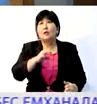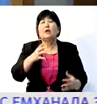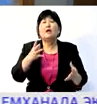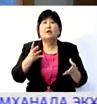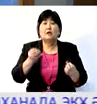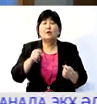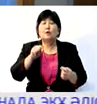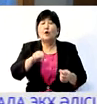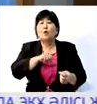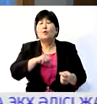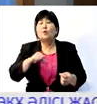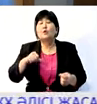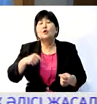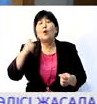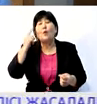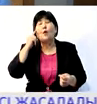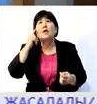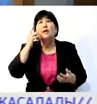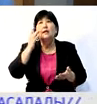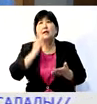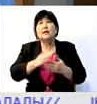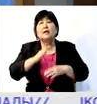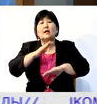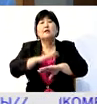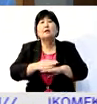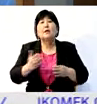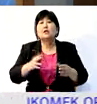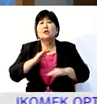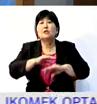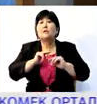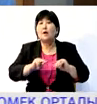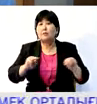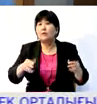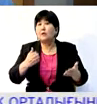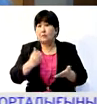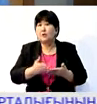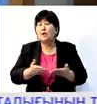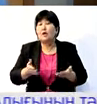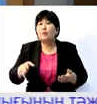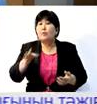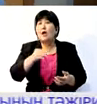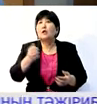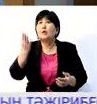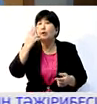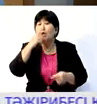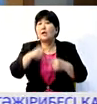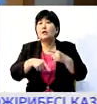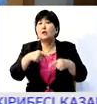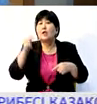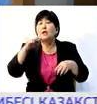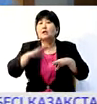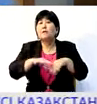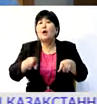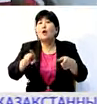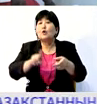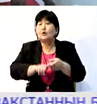өз сол жерде өзіме ой келді. Сабақ неге сабақ бермеске, өйткені барлық бұрынғы дәстүрлі сабақтармен ұштастырып